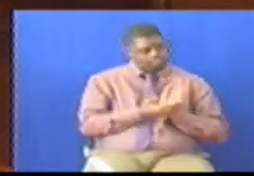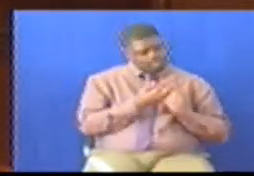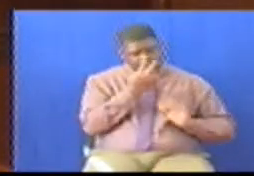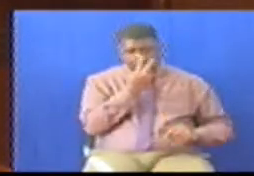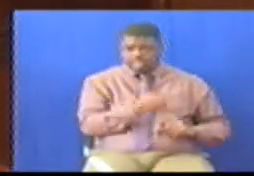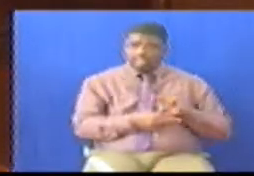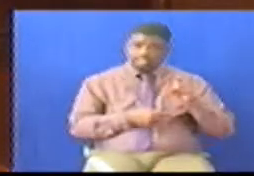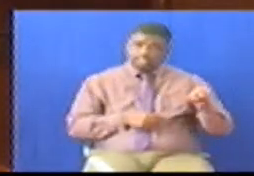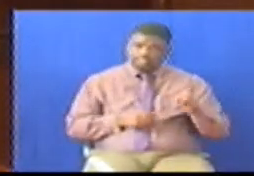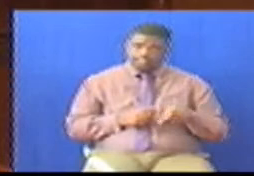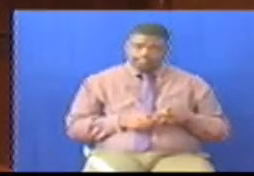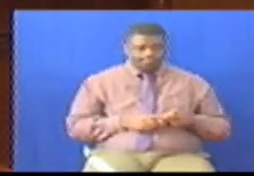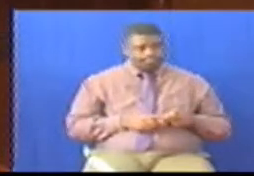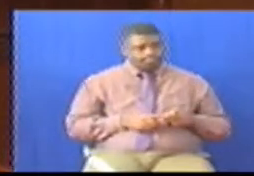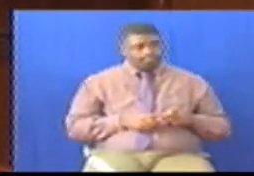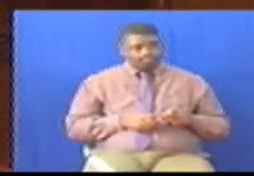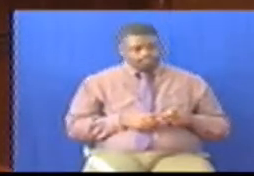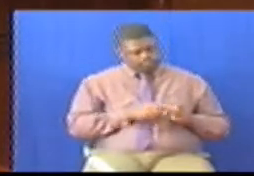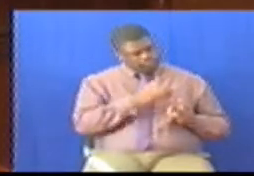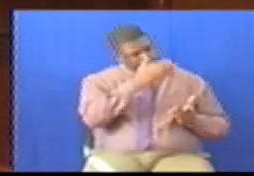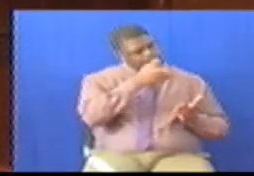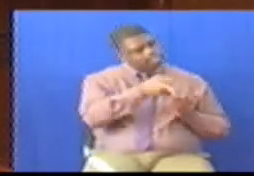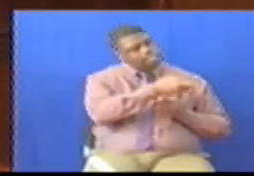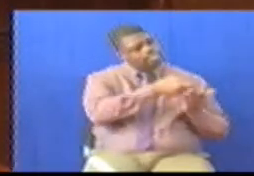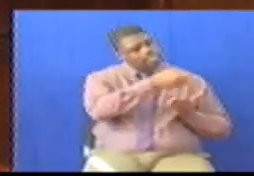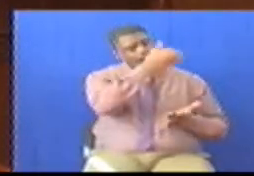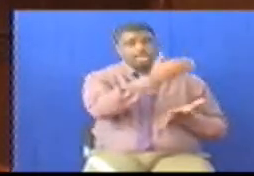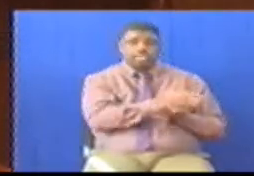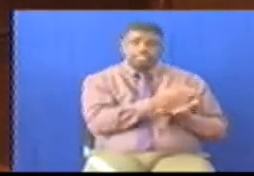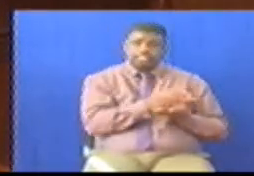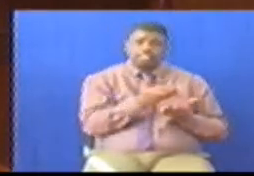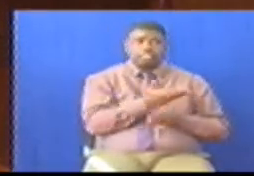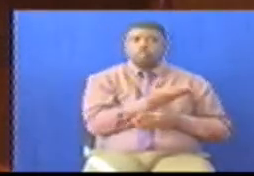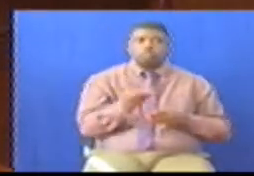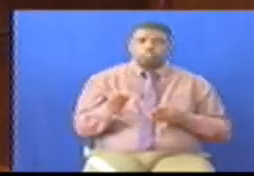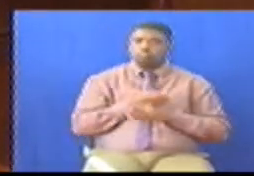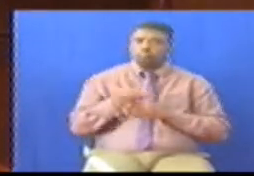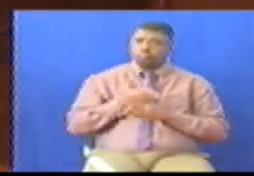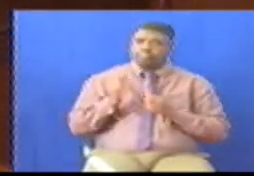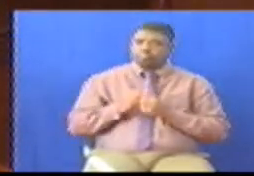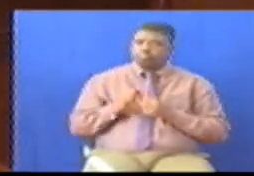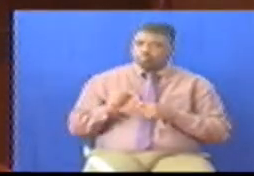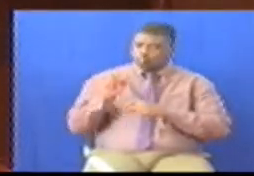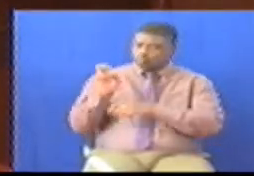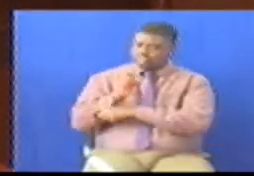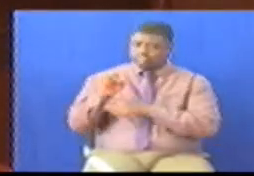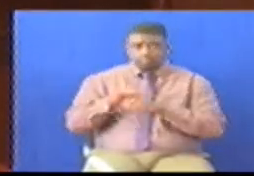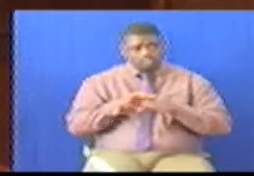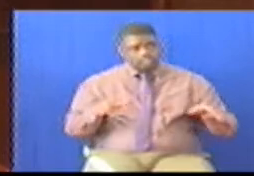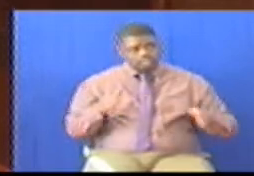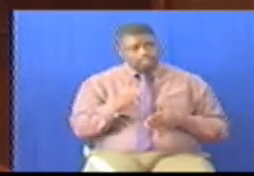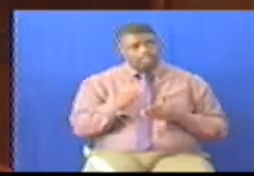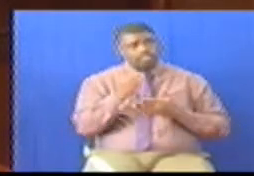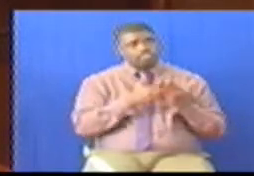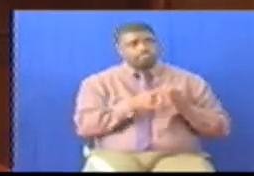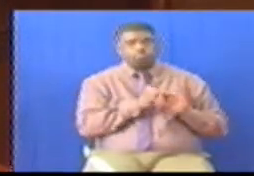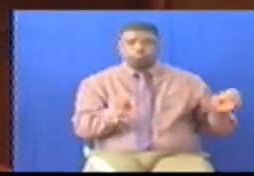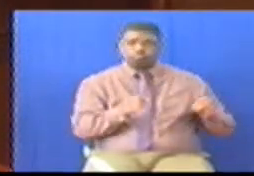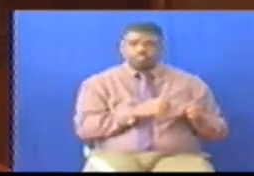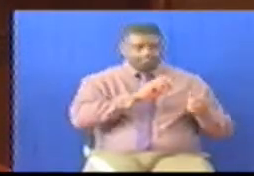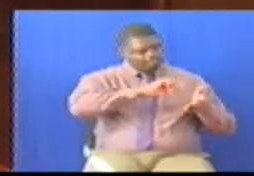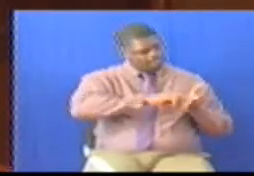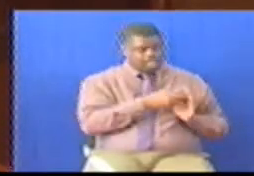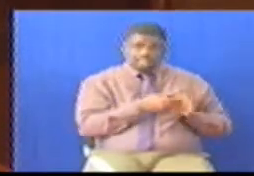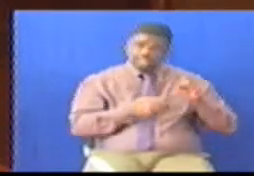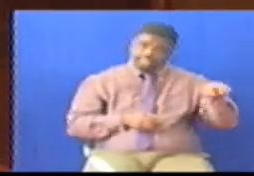kama deni hili limeshahakikiwa, basi yale yote yanayohusu vyombo vyetu vya ulinzi na usalama, maeneo yale mahususi haswa ya